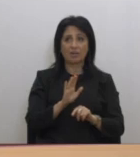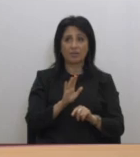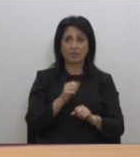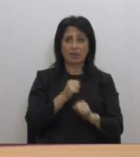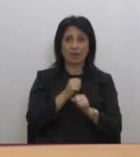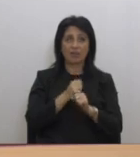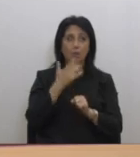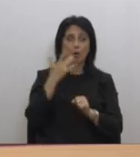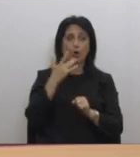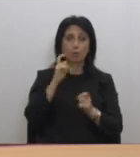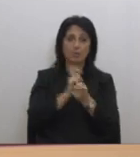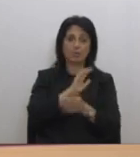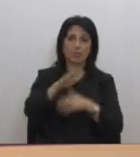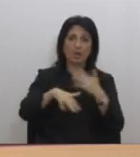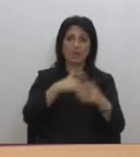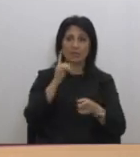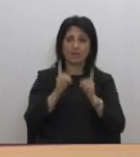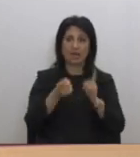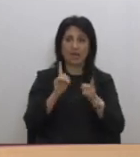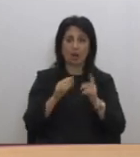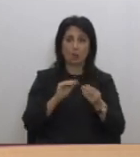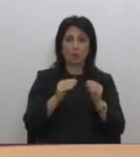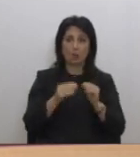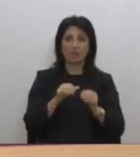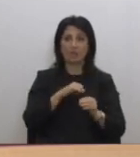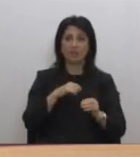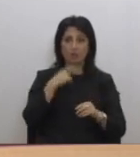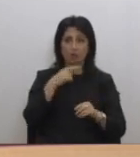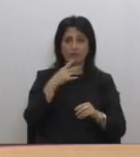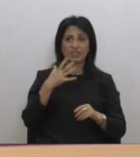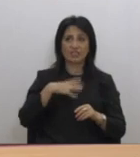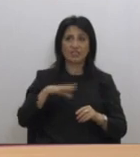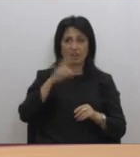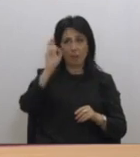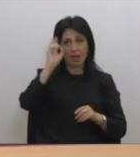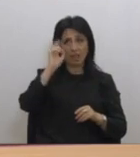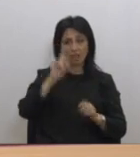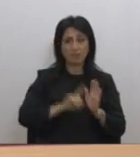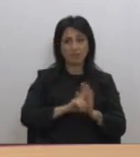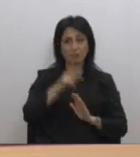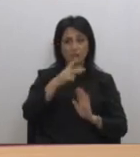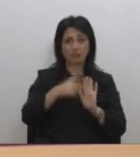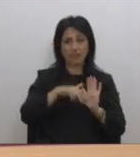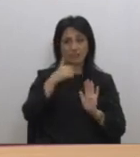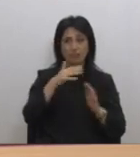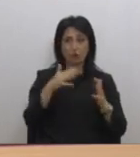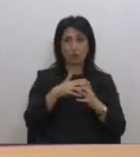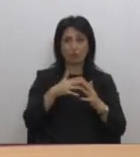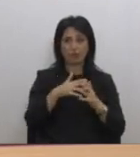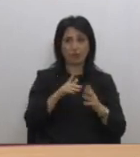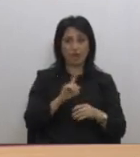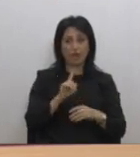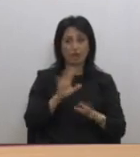ატეხავთ პოლიტიკურ სკანდალს, რაც რეალური პრობლემაა, იმიტომ რომ თვითონ იძახით საქართველოს ხელისუფლებამ დაიწყო 2008 წელს ომიო.